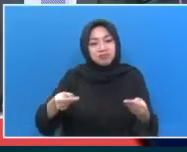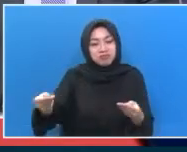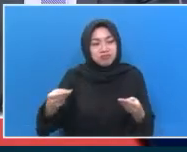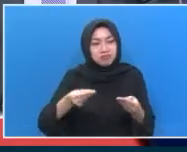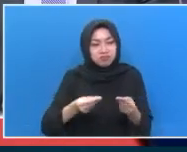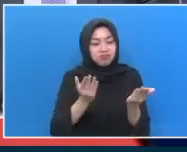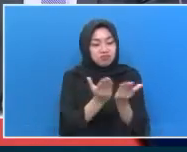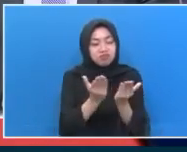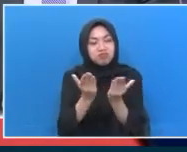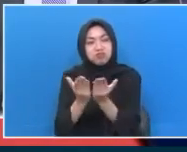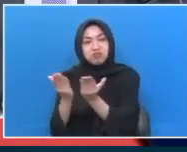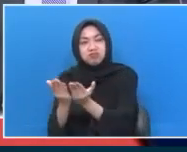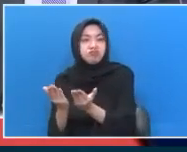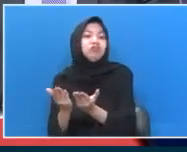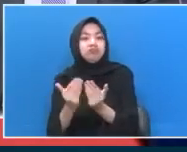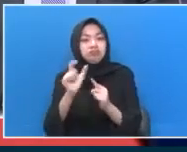tim Resmob